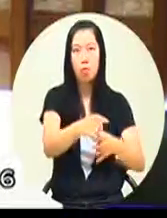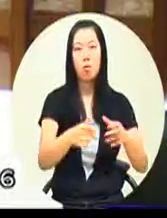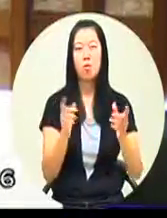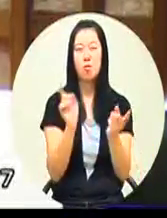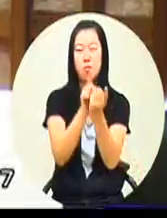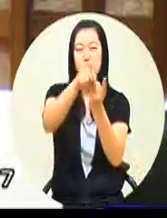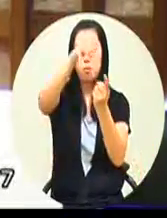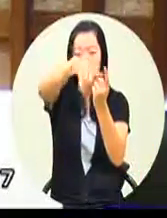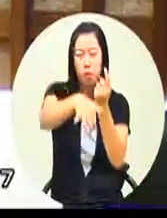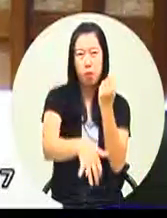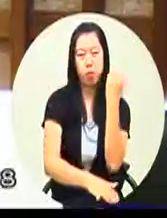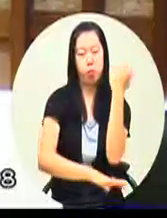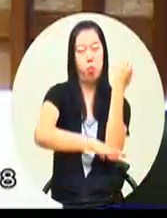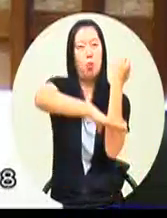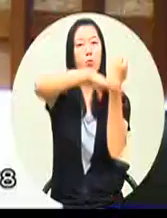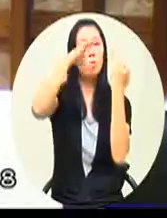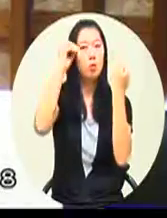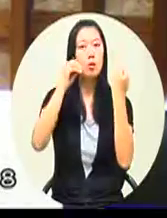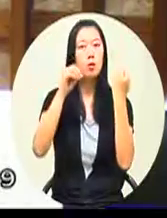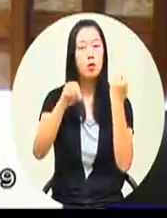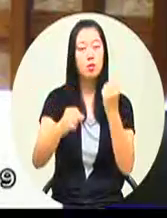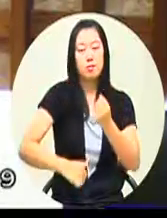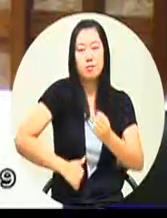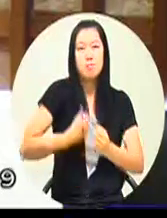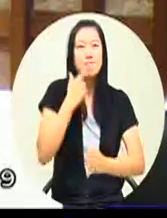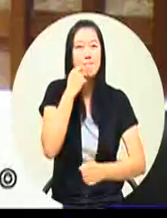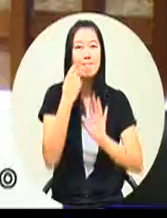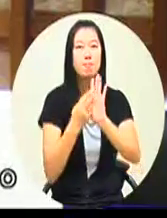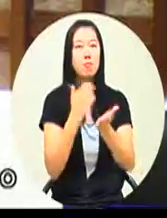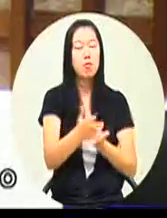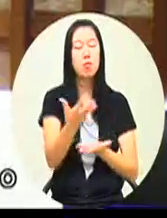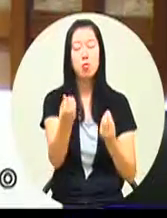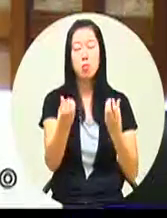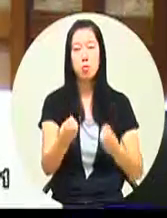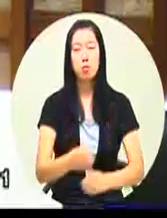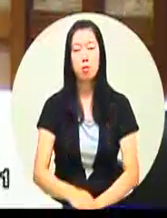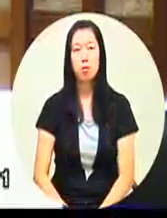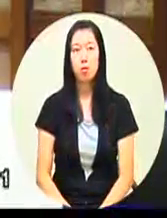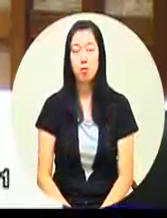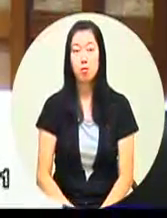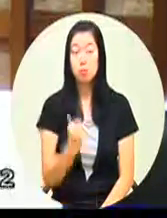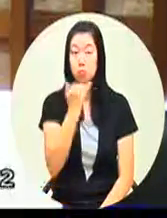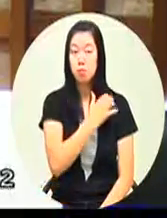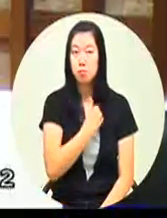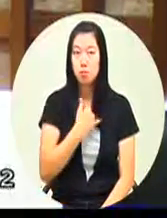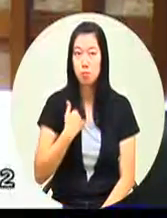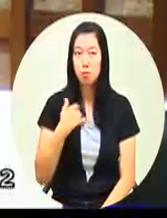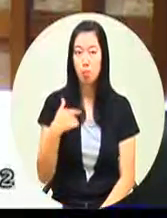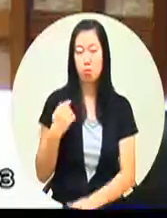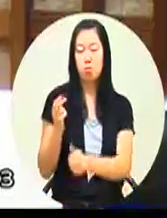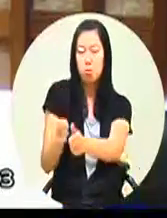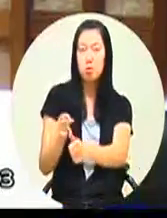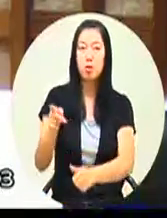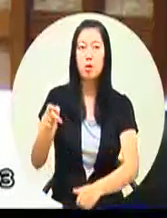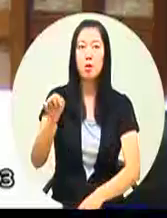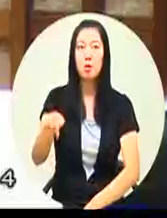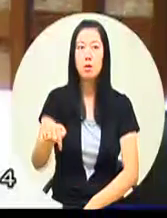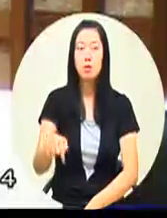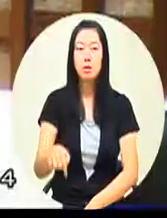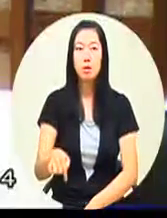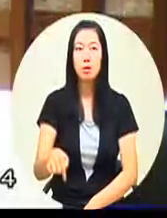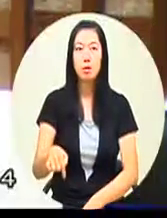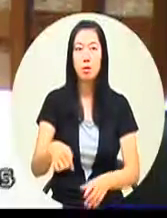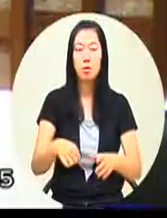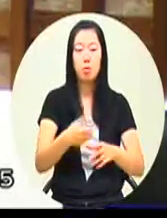淹到遐尼严重，啊，你看拢无解决，啊，我拄仔咧讲诶，有可能讲我要求想讲到底乌来落